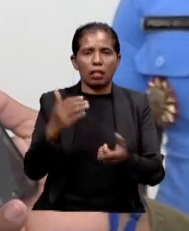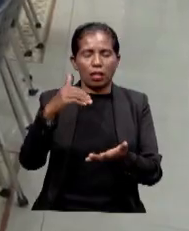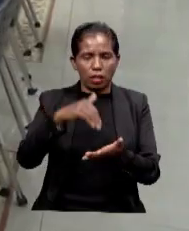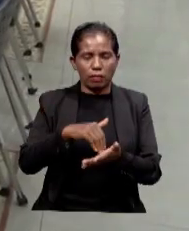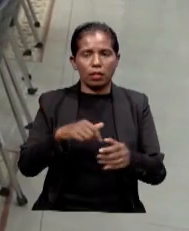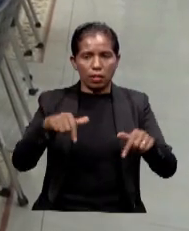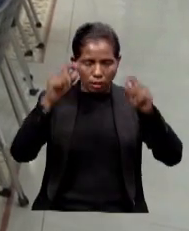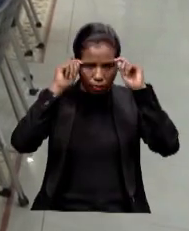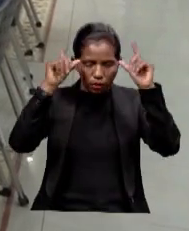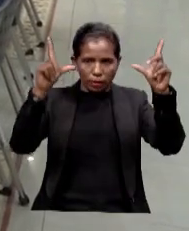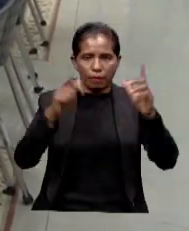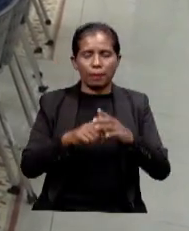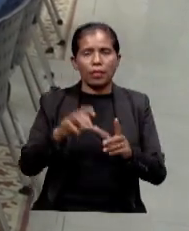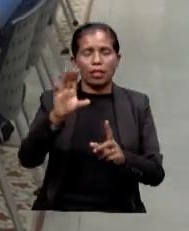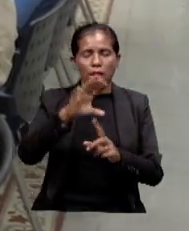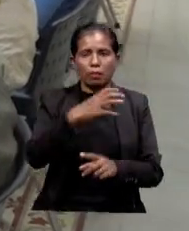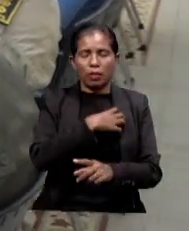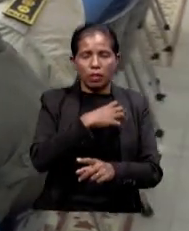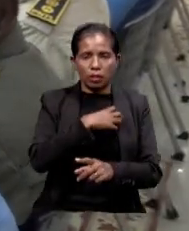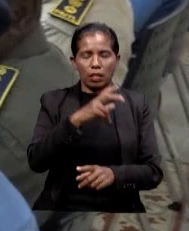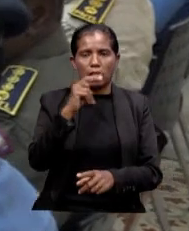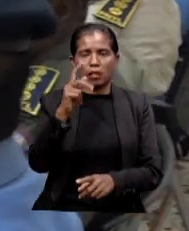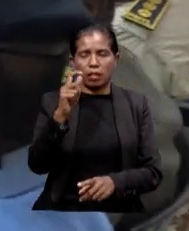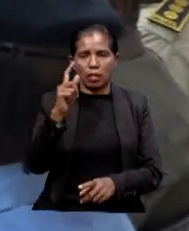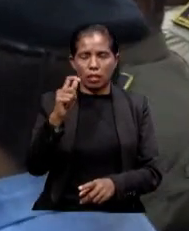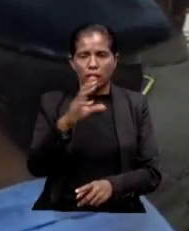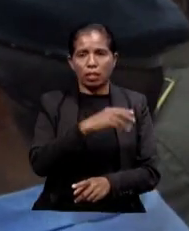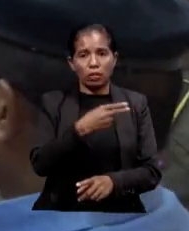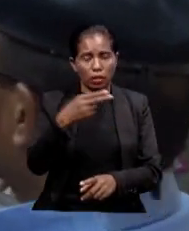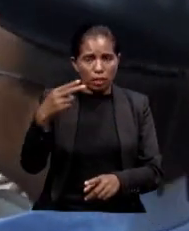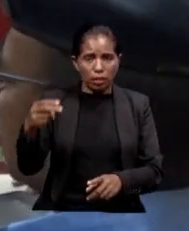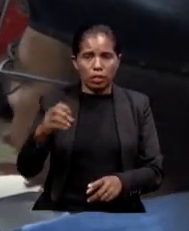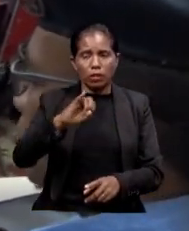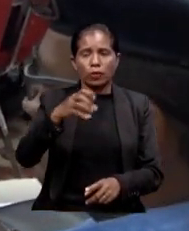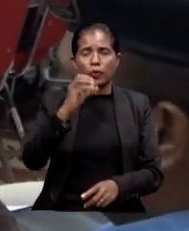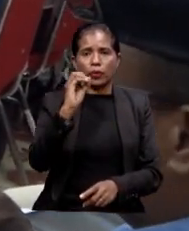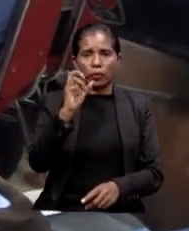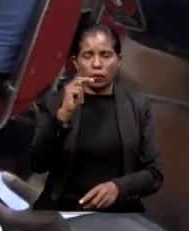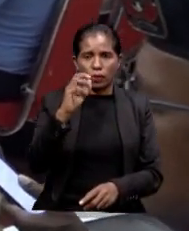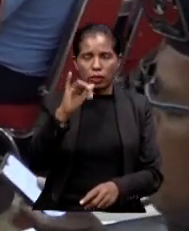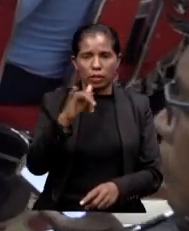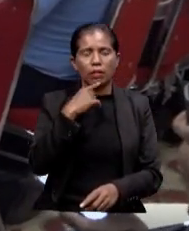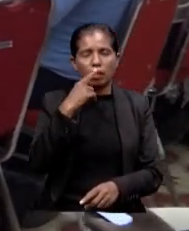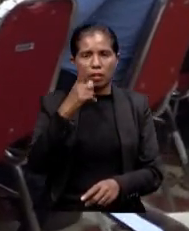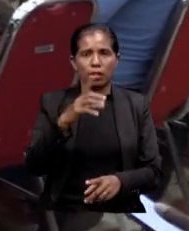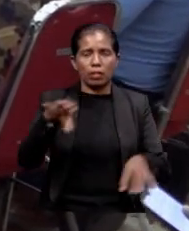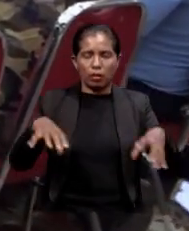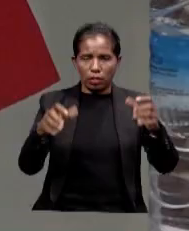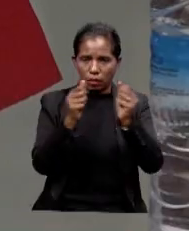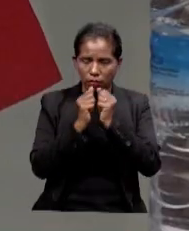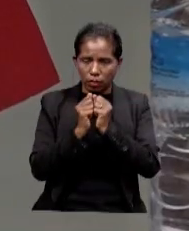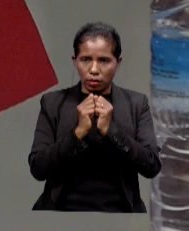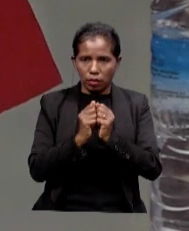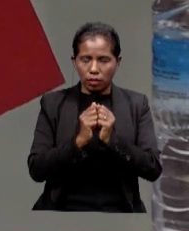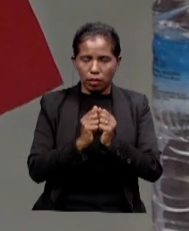Leste. Comandante Polícia Província NTT, Inspetor General Zoni Asadoma Hateten, coordenação entre